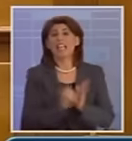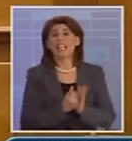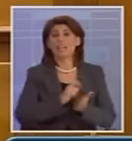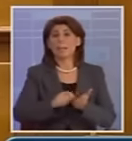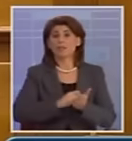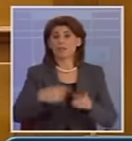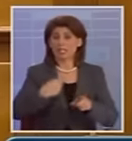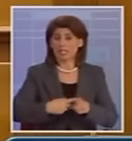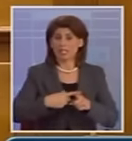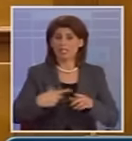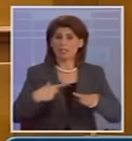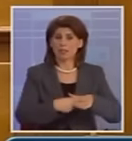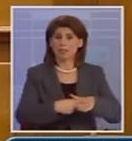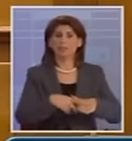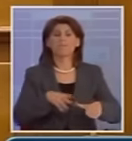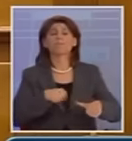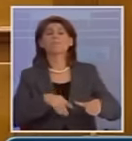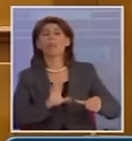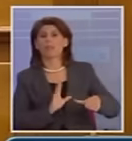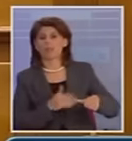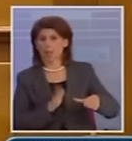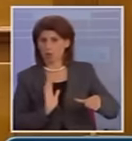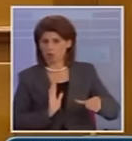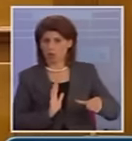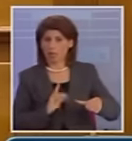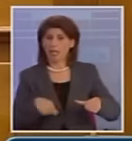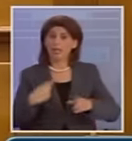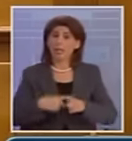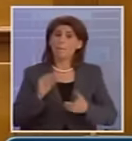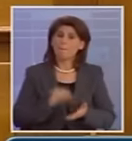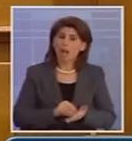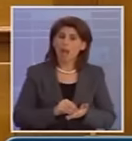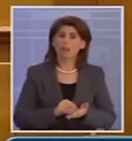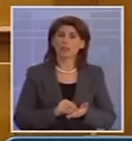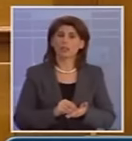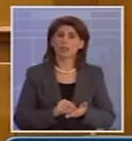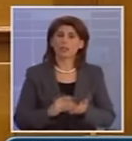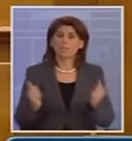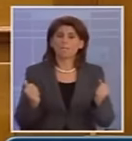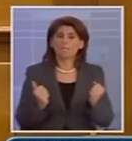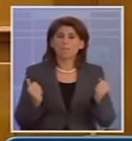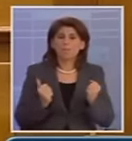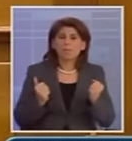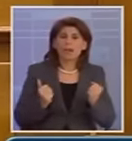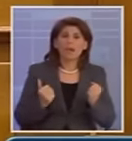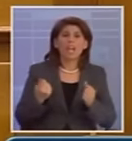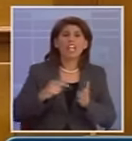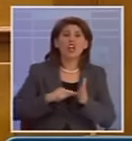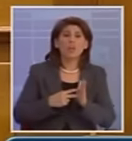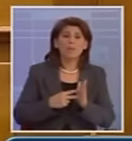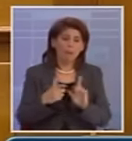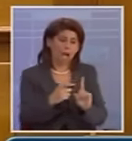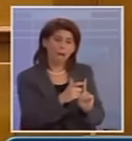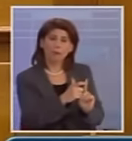επιστολές από τις ελληνικές τράπεζες άρχισαν να μην γίνονται δεκτές. Ότι η χώρα μπαίνει και πάλι σε ένα ασφυκτικό κλοιό οικονομικής